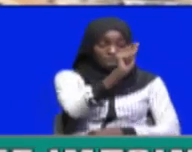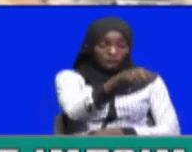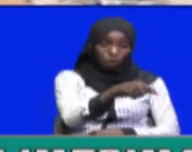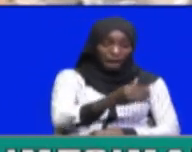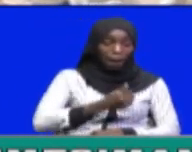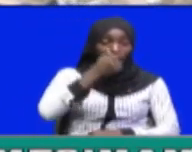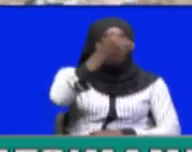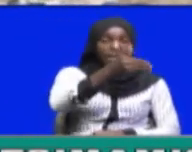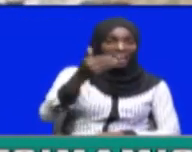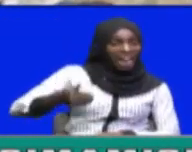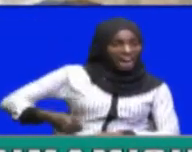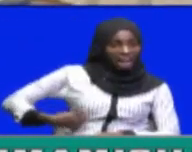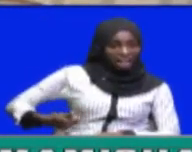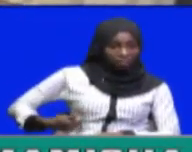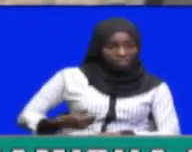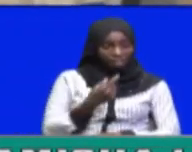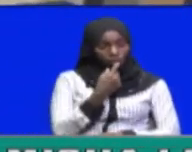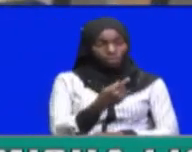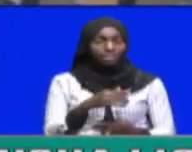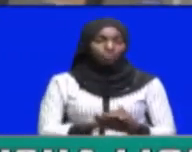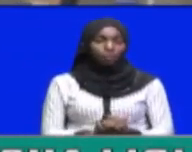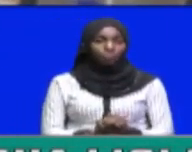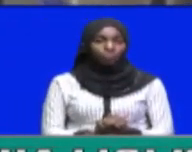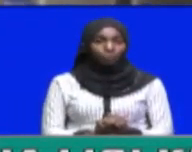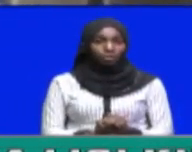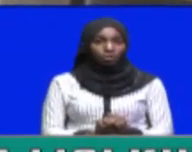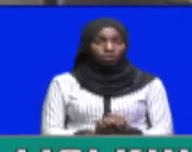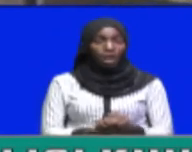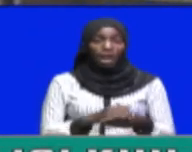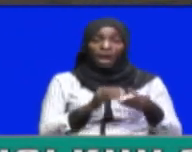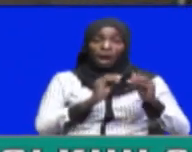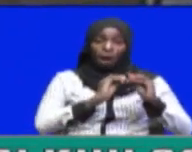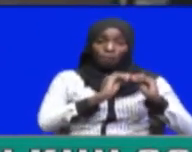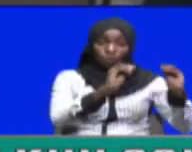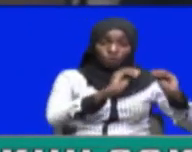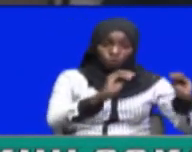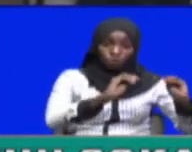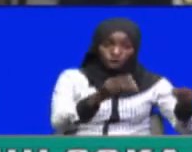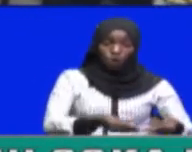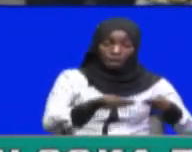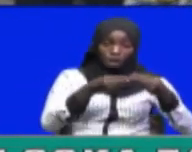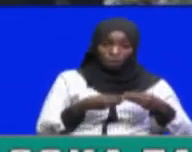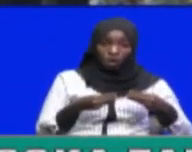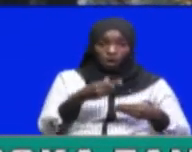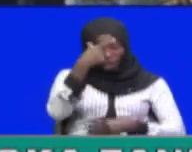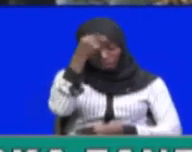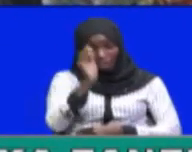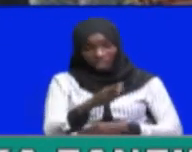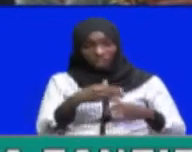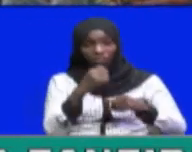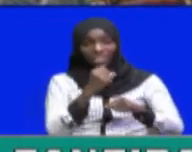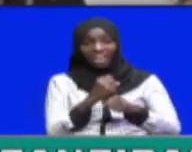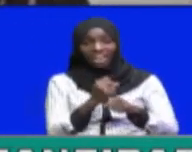hiyo, Mbaraka Saidi Asuni wamesema kwa mafunzo waliopatiwa wanaamini wataifanya kazi hiyo bila